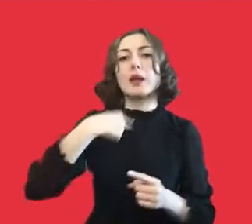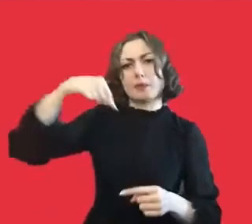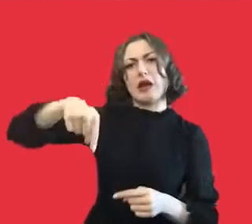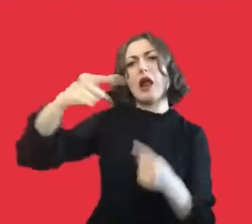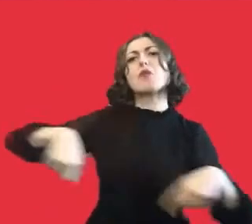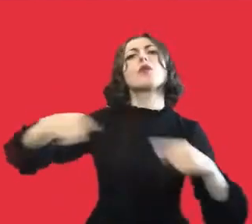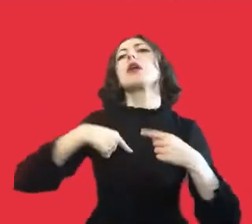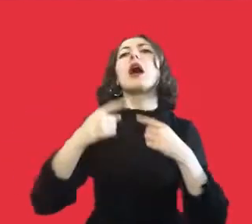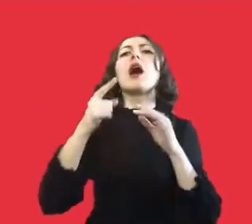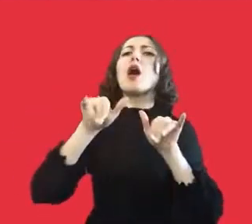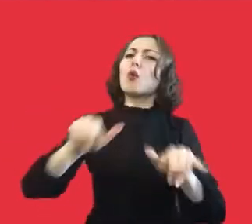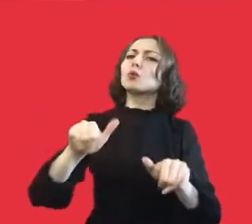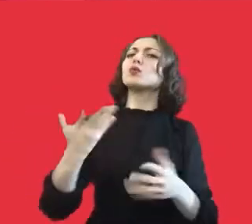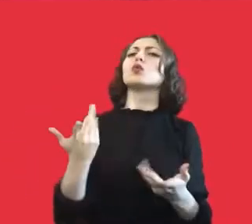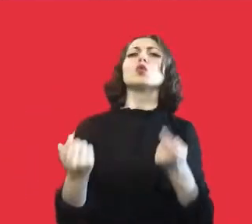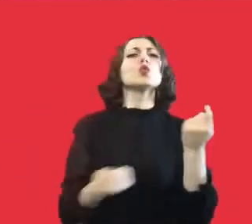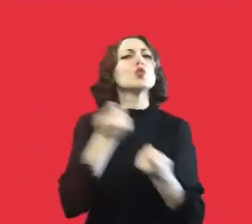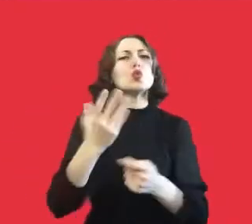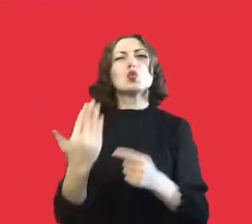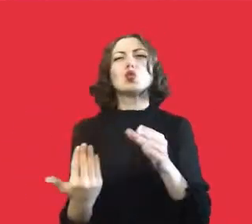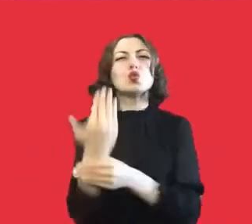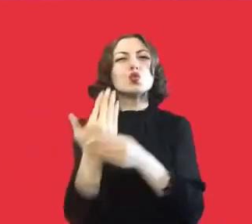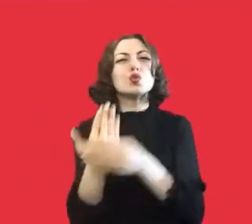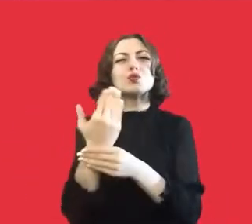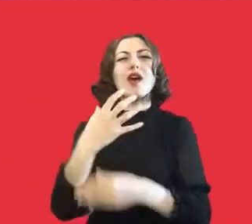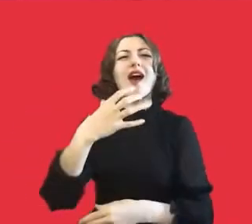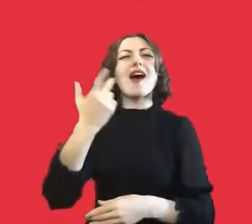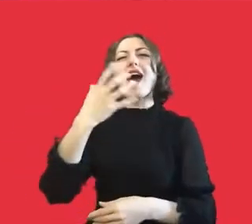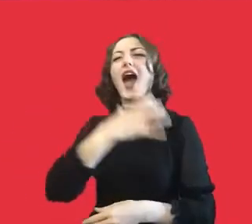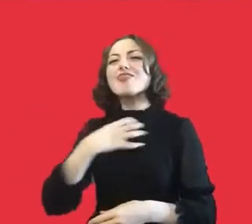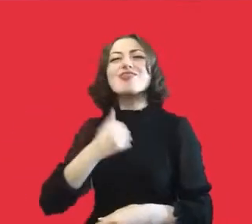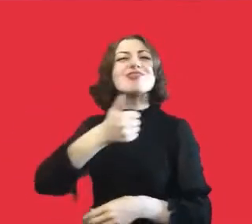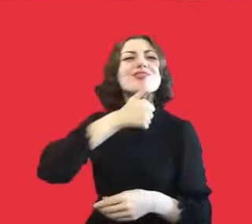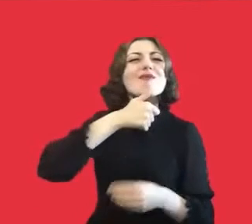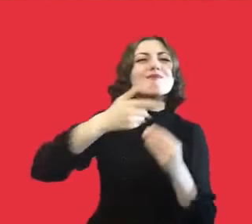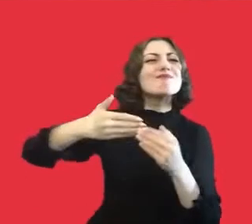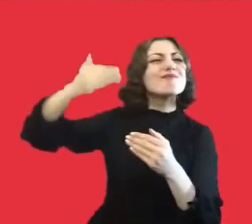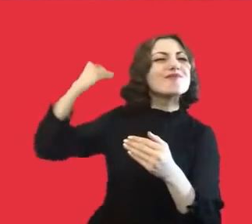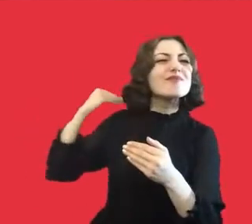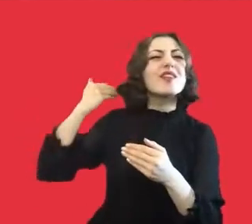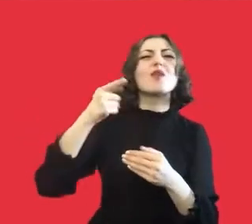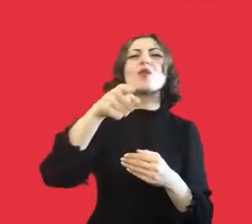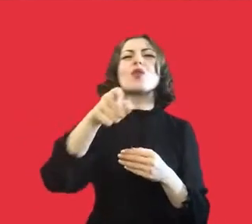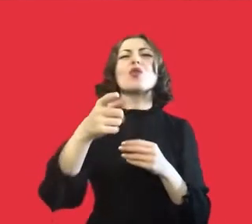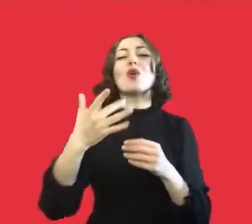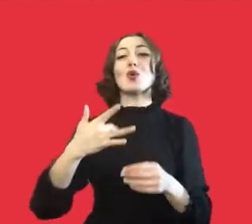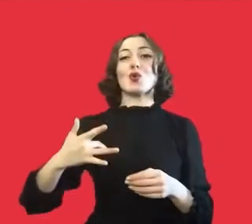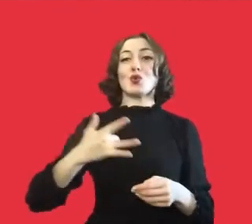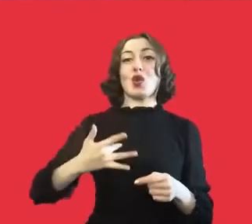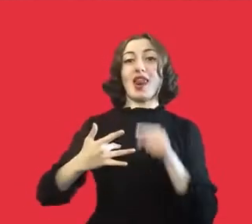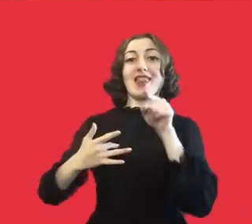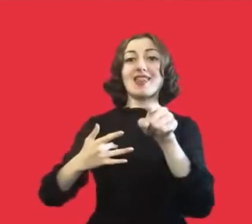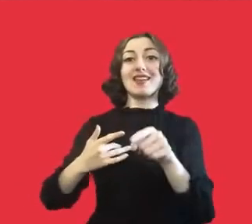yolda kurucu babalarımızın, kurucu annelerimizin çizdiği o yolda, o gönüllülük değerleriyle